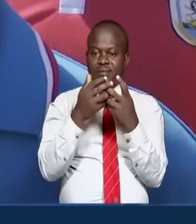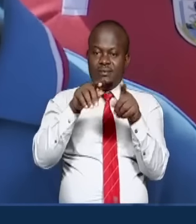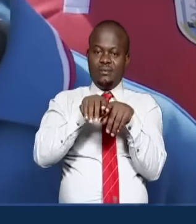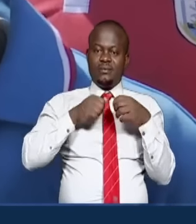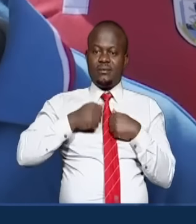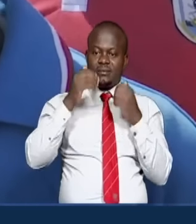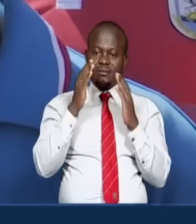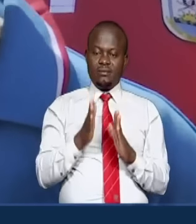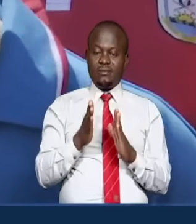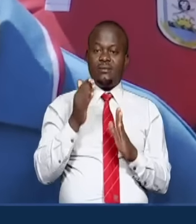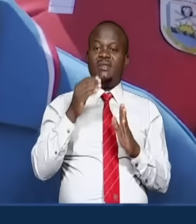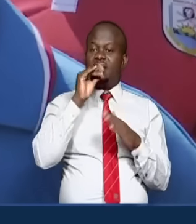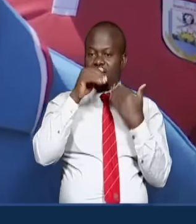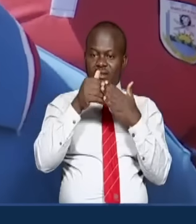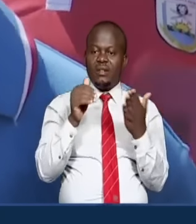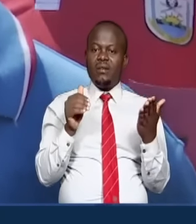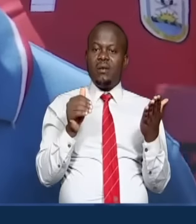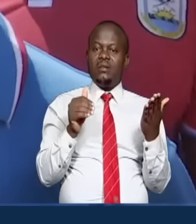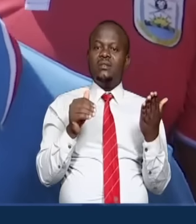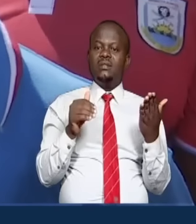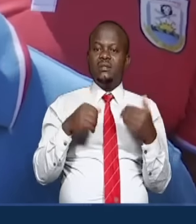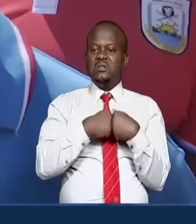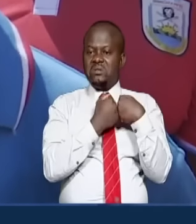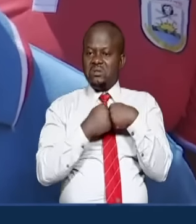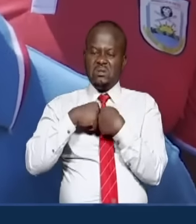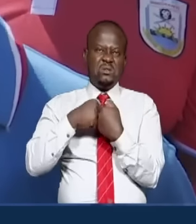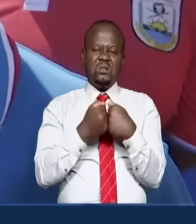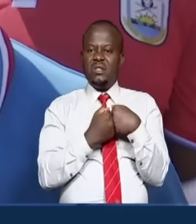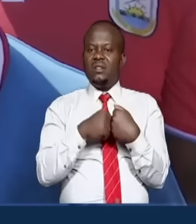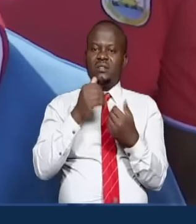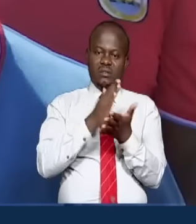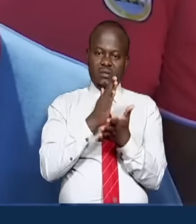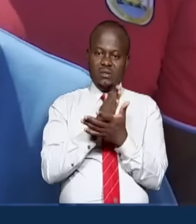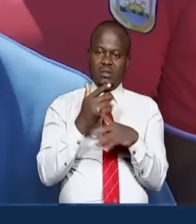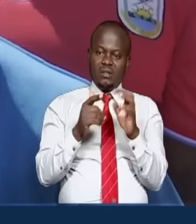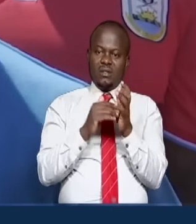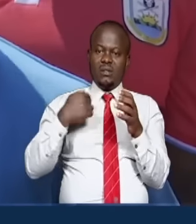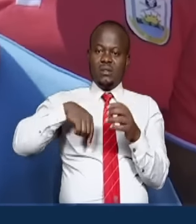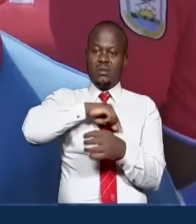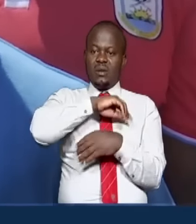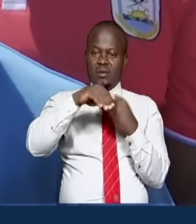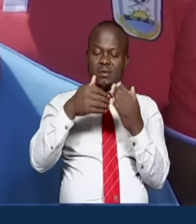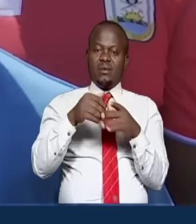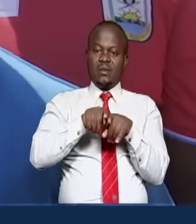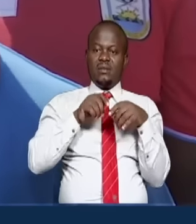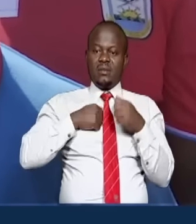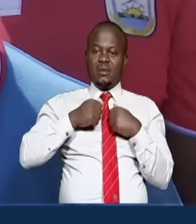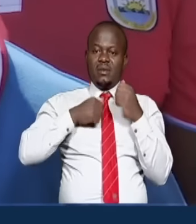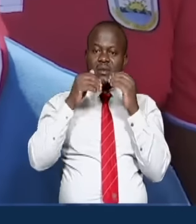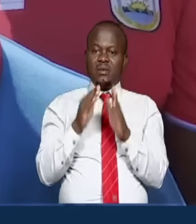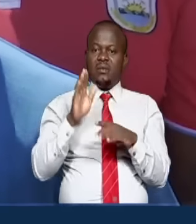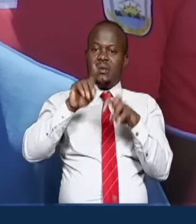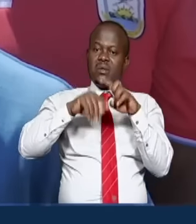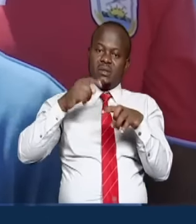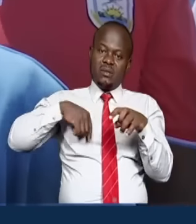Rwanda yavuze ngo bararyana nibyo koko ntabwo yabeshye bararyana ariko twebwe nk'abanyarwanda politike